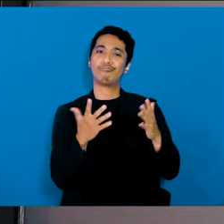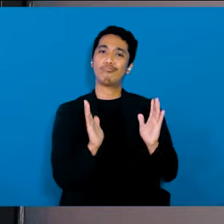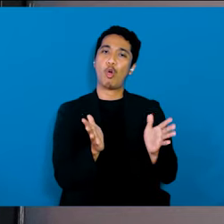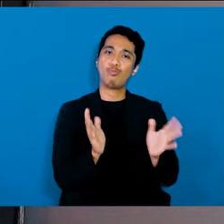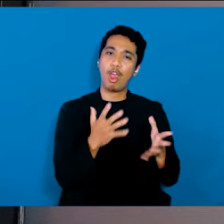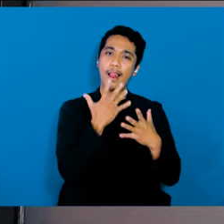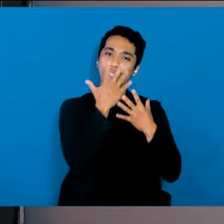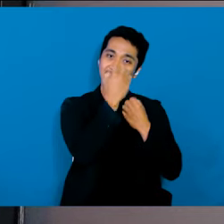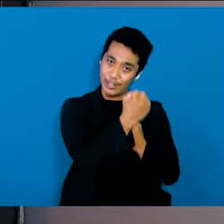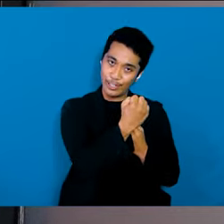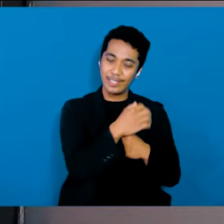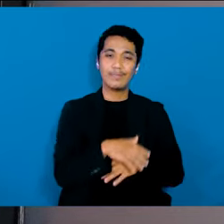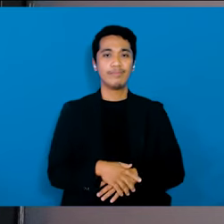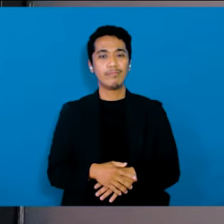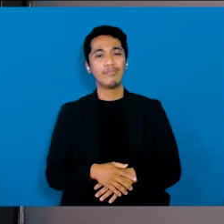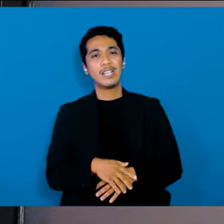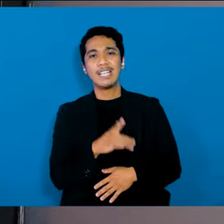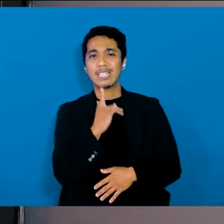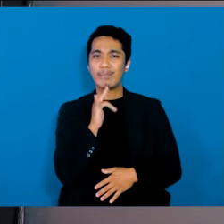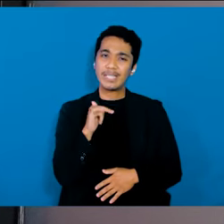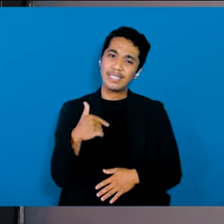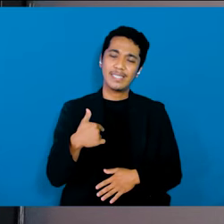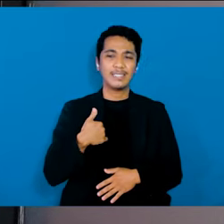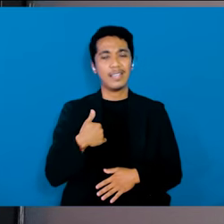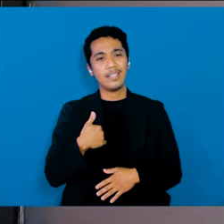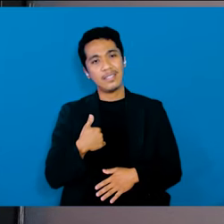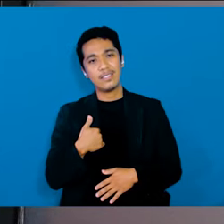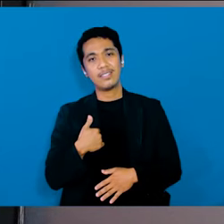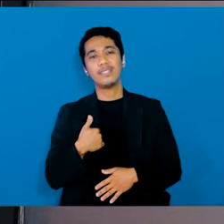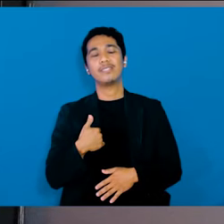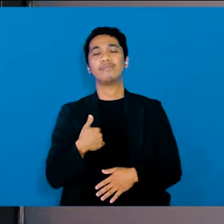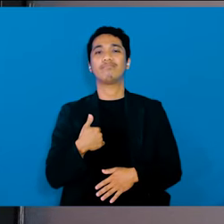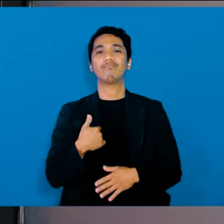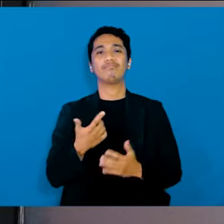perbincangan yang cukup serius, ini sepertinya saya ingin